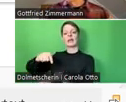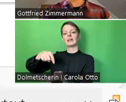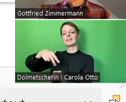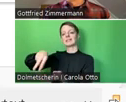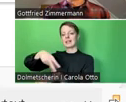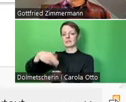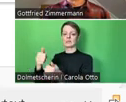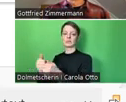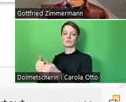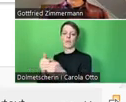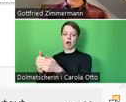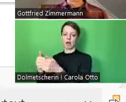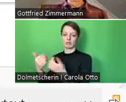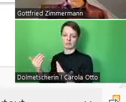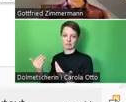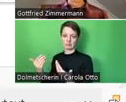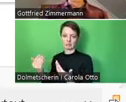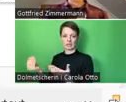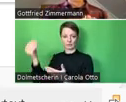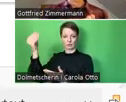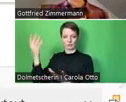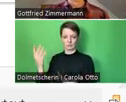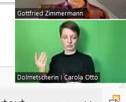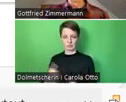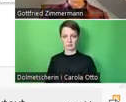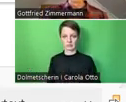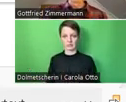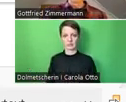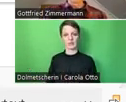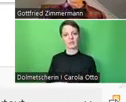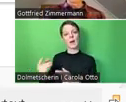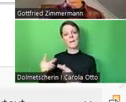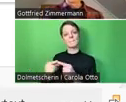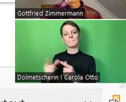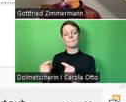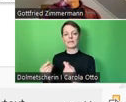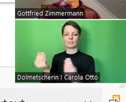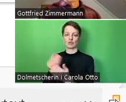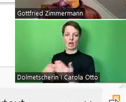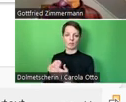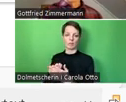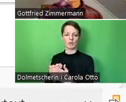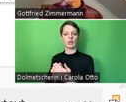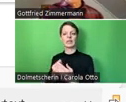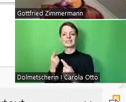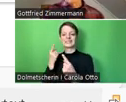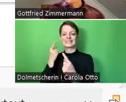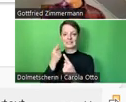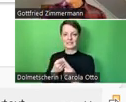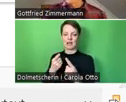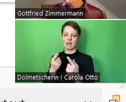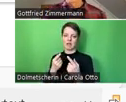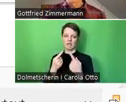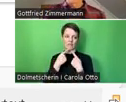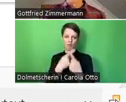Paar. Also immer das, was hier gerade auch als Botschaft an die Lesenden übermittelt werden soll, das sollten